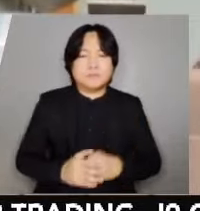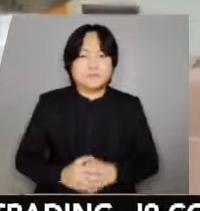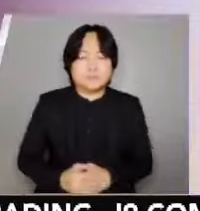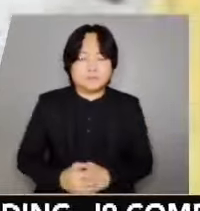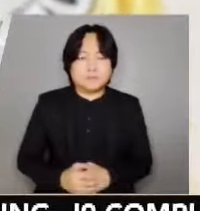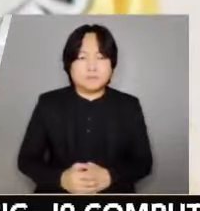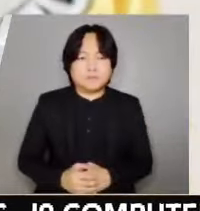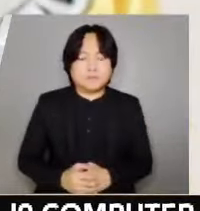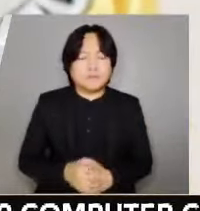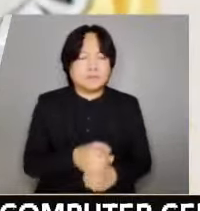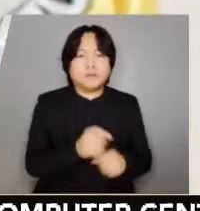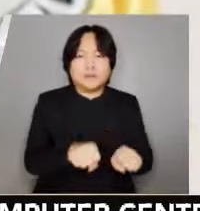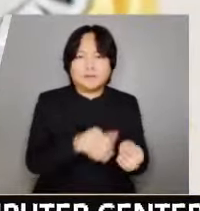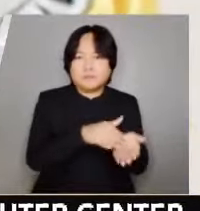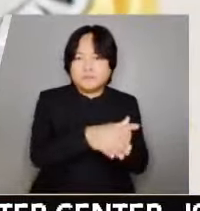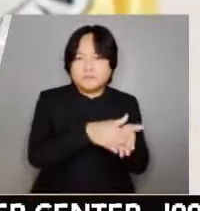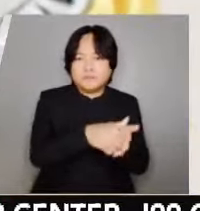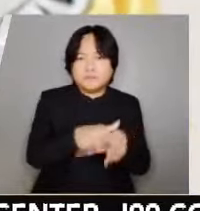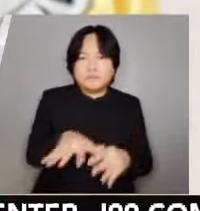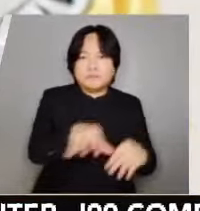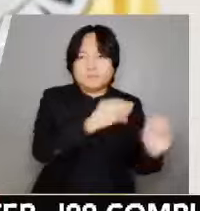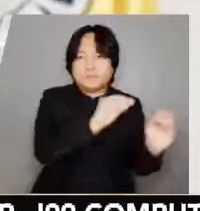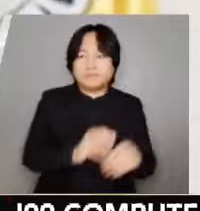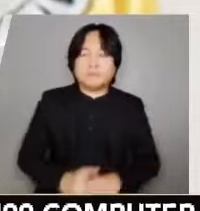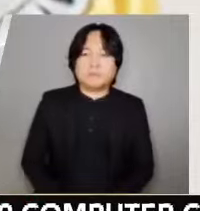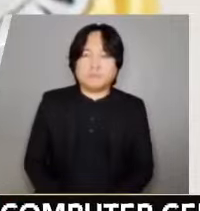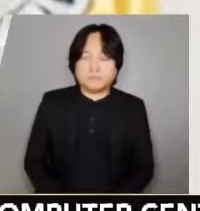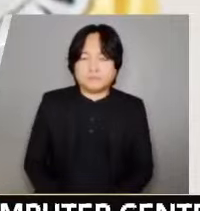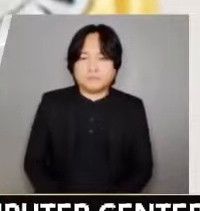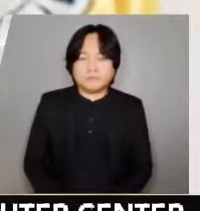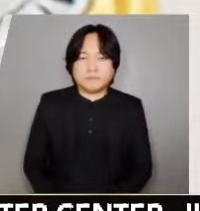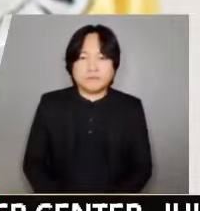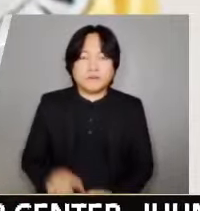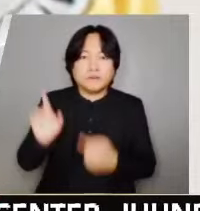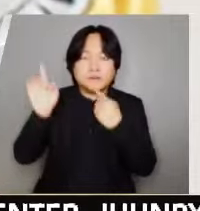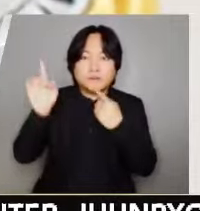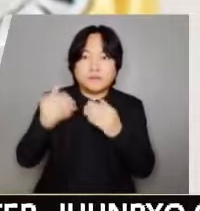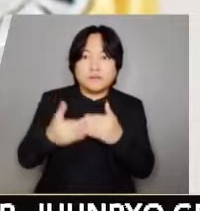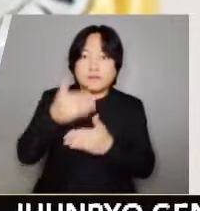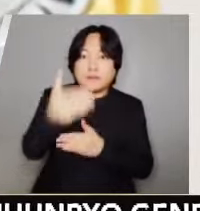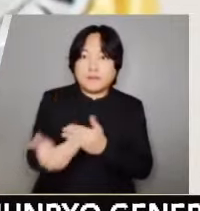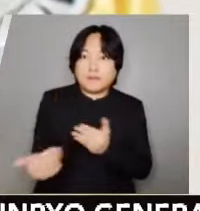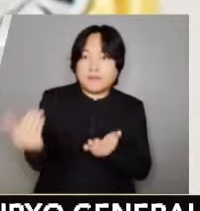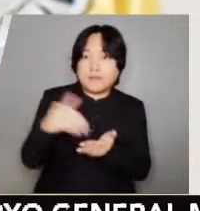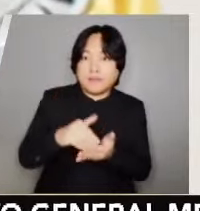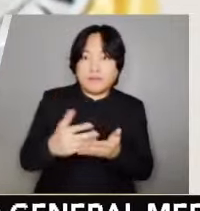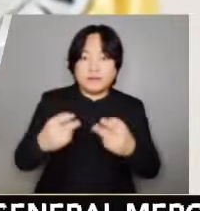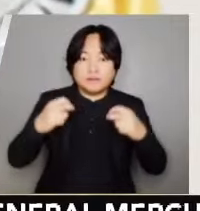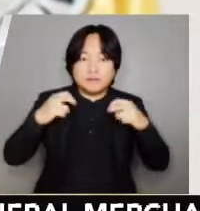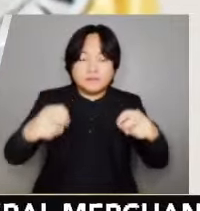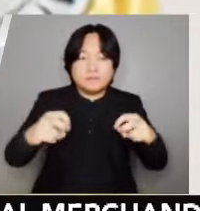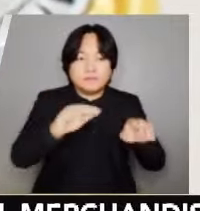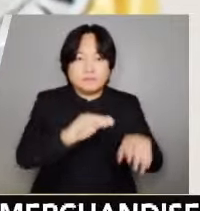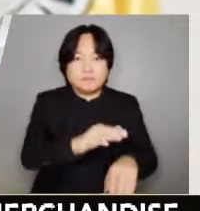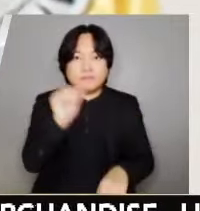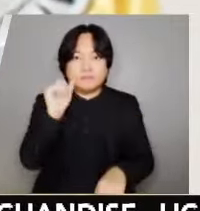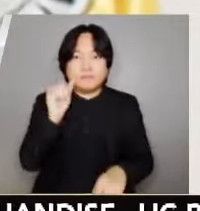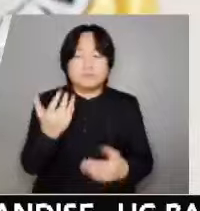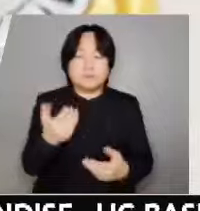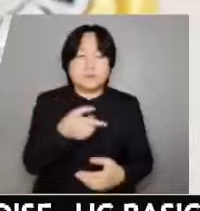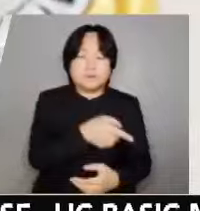excused. Sakaling muling ipatawag ng Committee on Good Government, hindi pa raw tsak ng bise kung muli siyang makakadalo sa